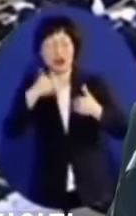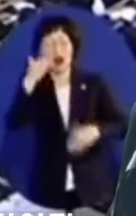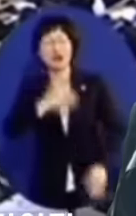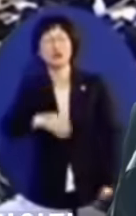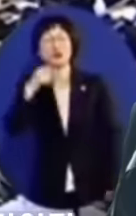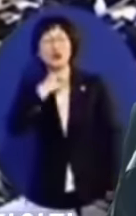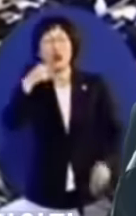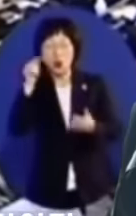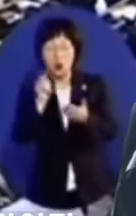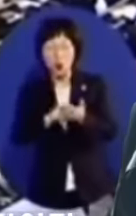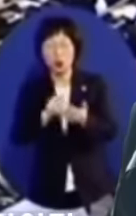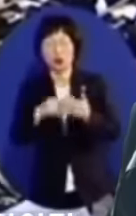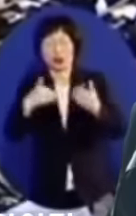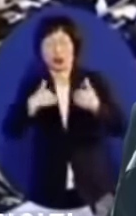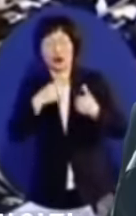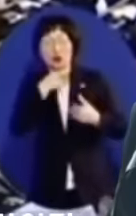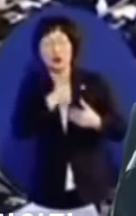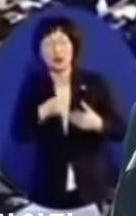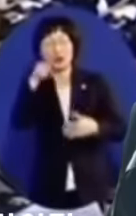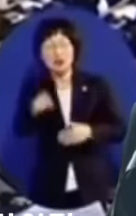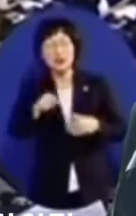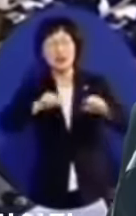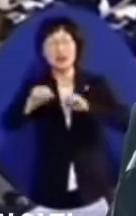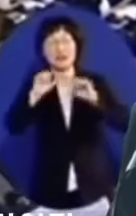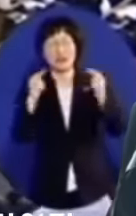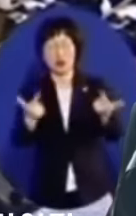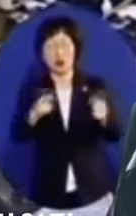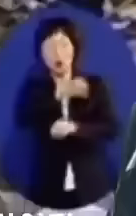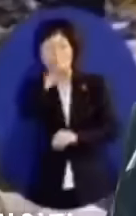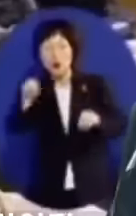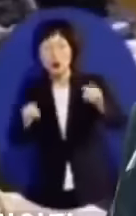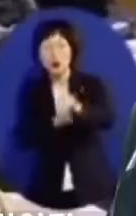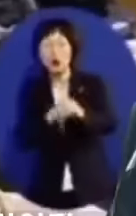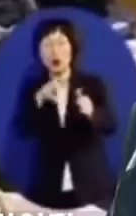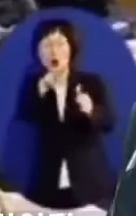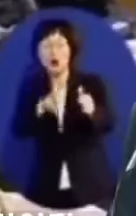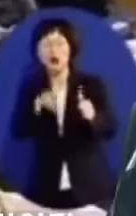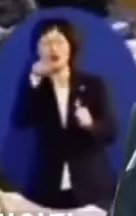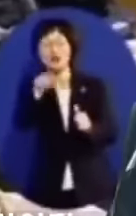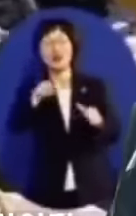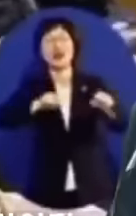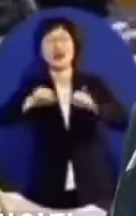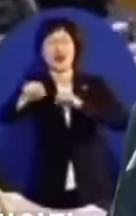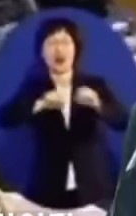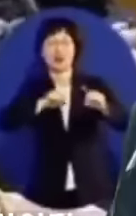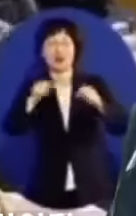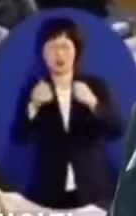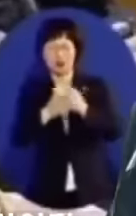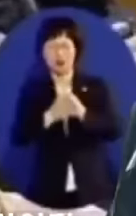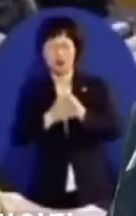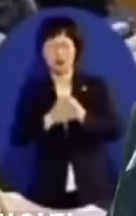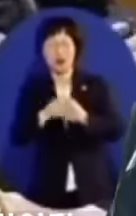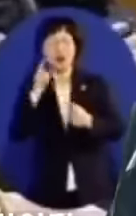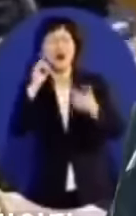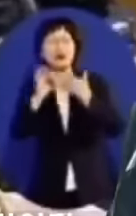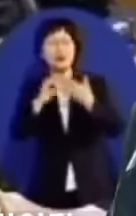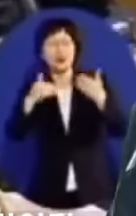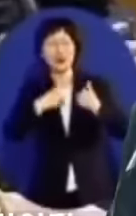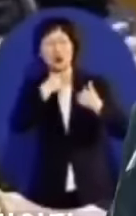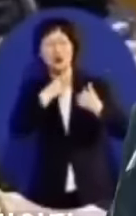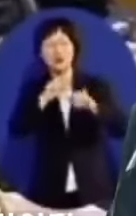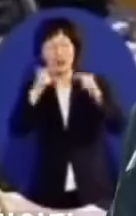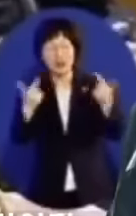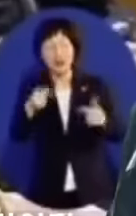알지 못하노니 곧 내가 원하는 것은 행하지 아니하고 도리어 미워하는 것을 행함이라. 만일 내가